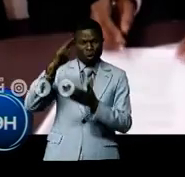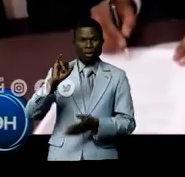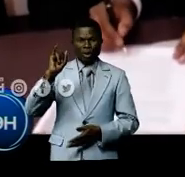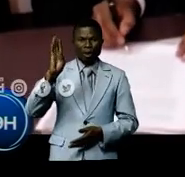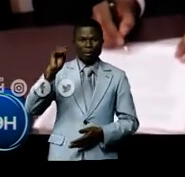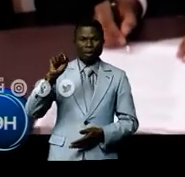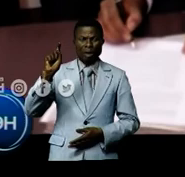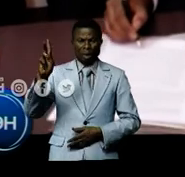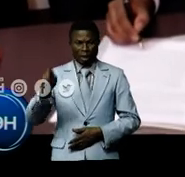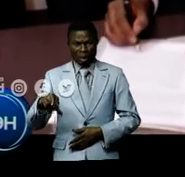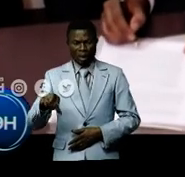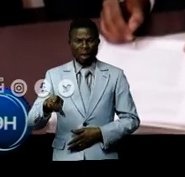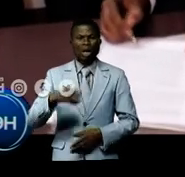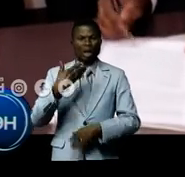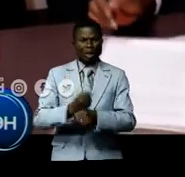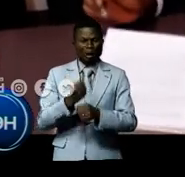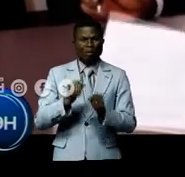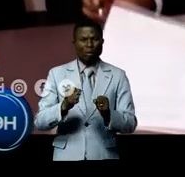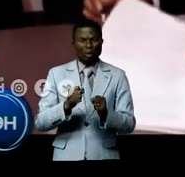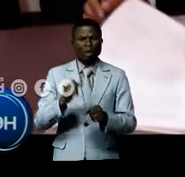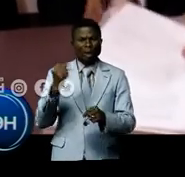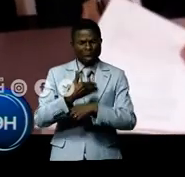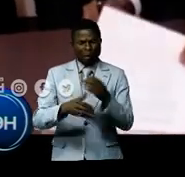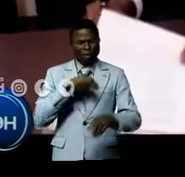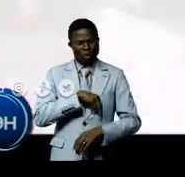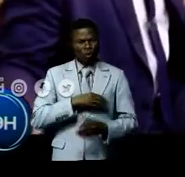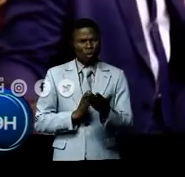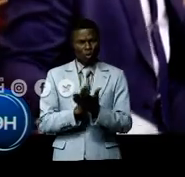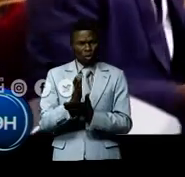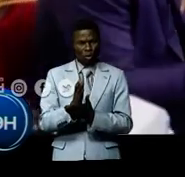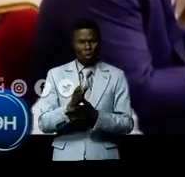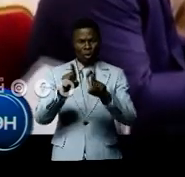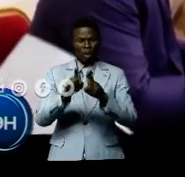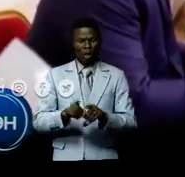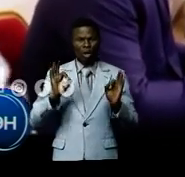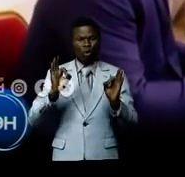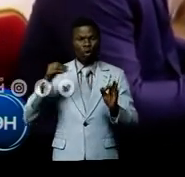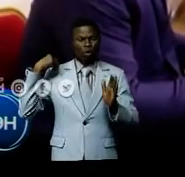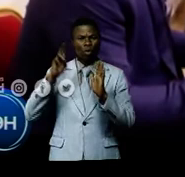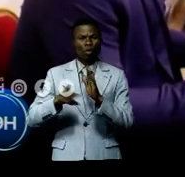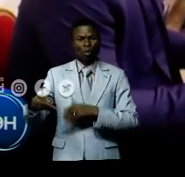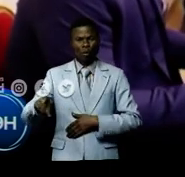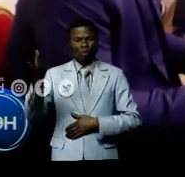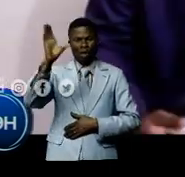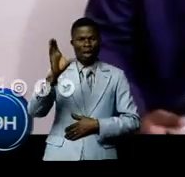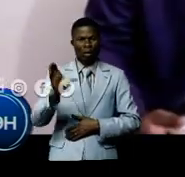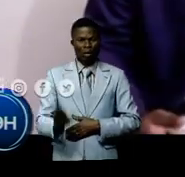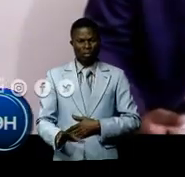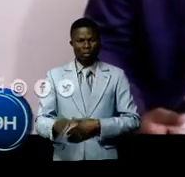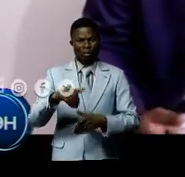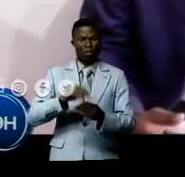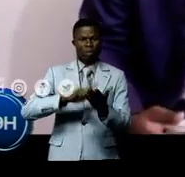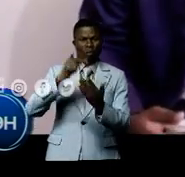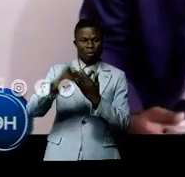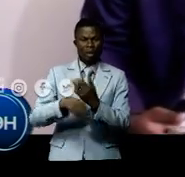dit avoir les épaules larges pour accomplir avec loyauté sa mission quand on sait que le nouveau gouvernement provincial du Congo central, dans son